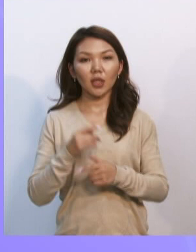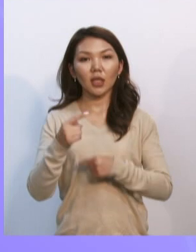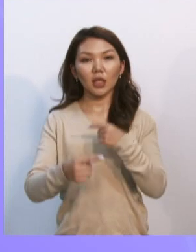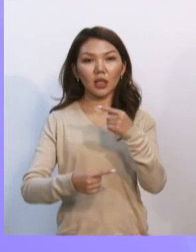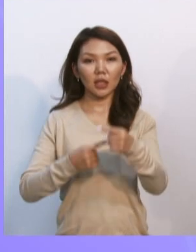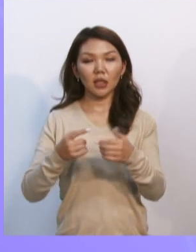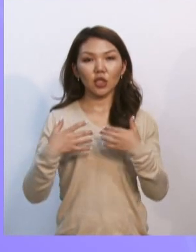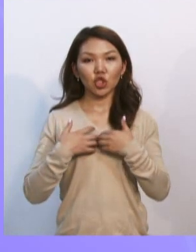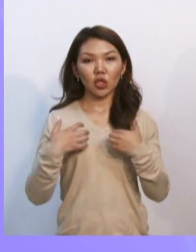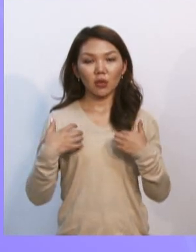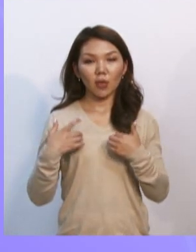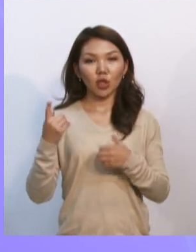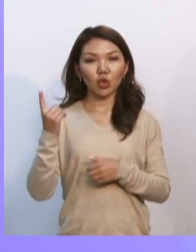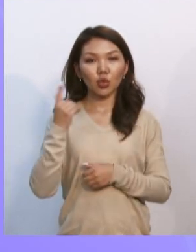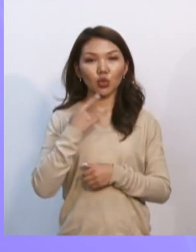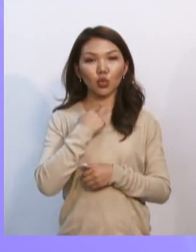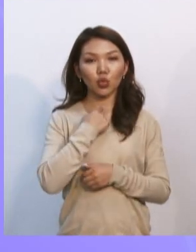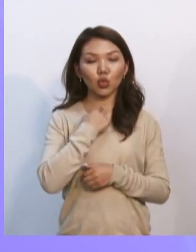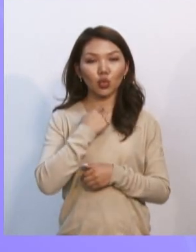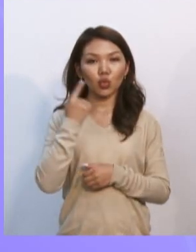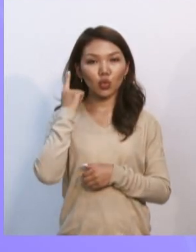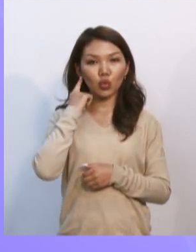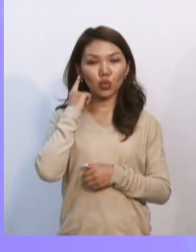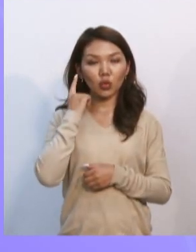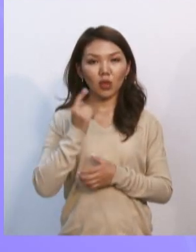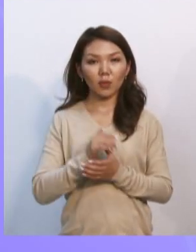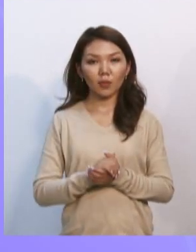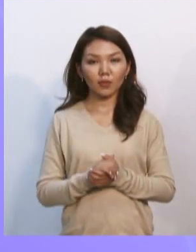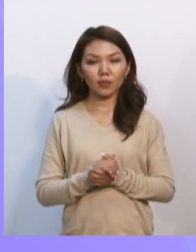Кийинки жаныбардын үнүн уккуланды.